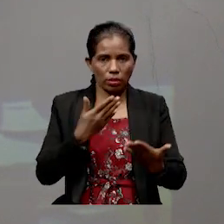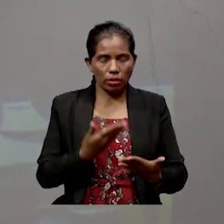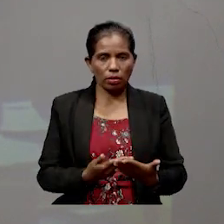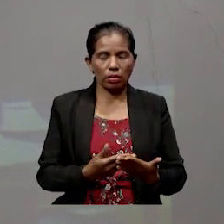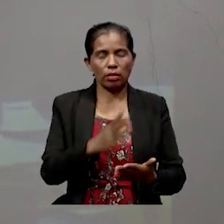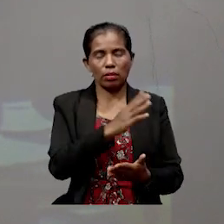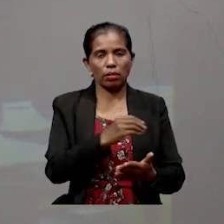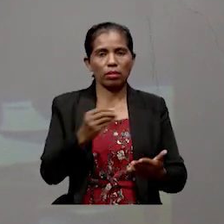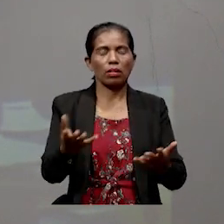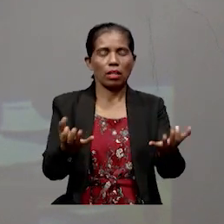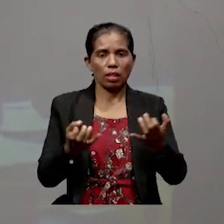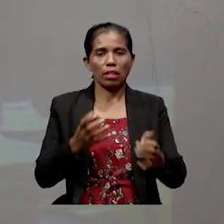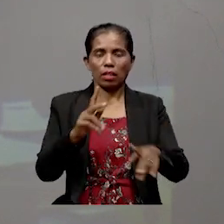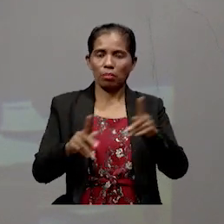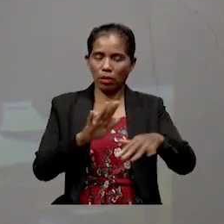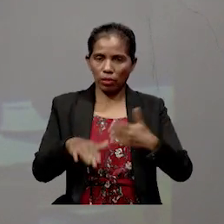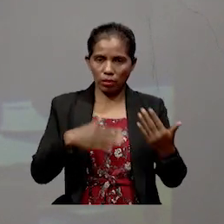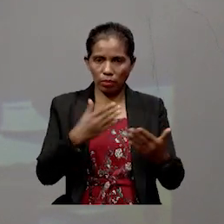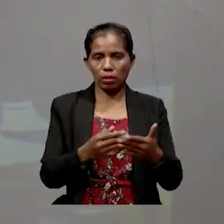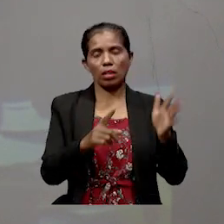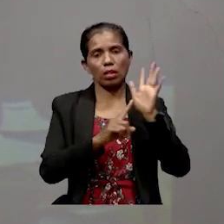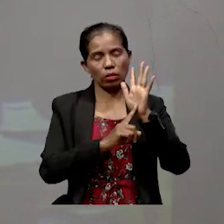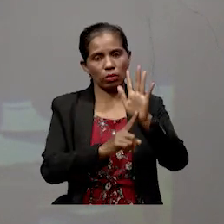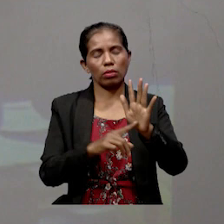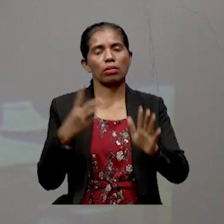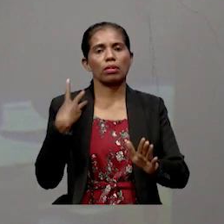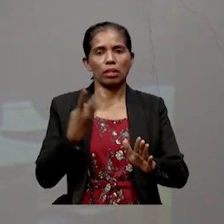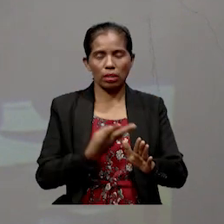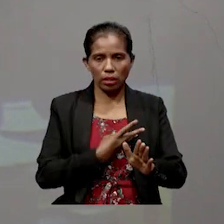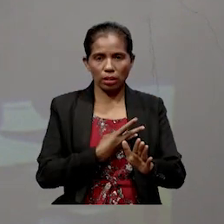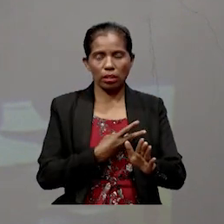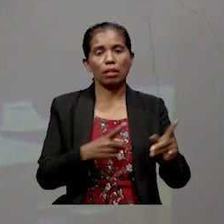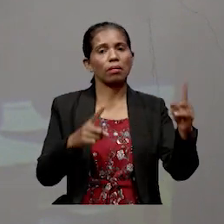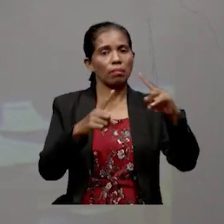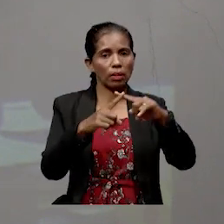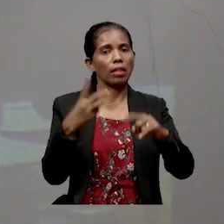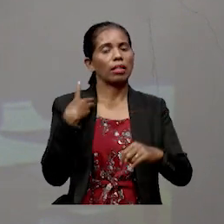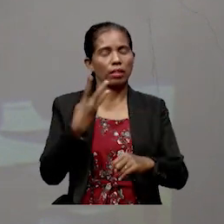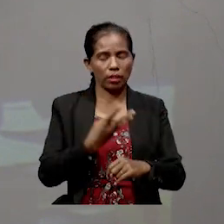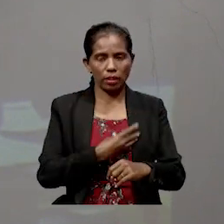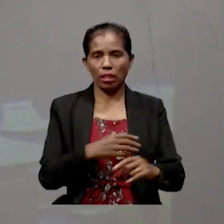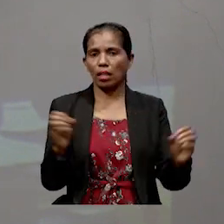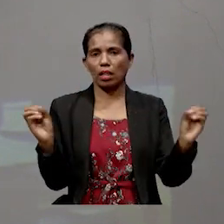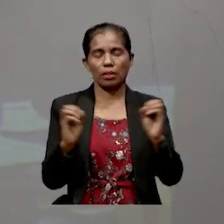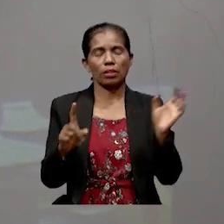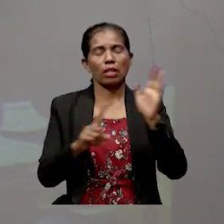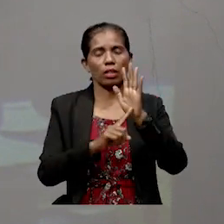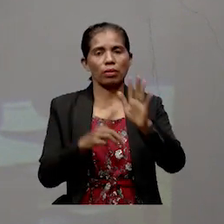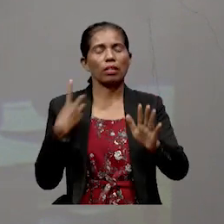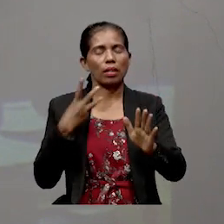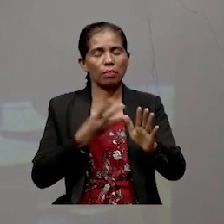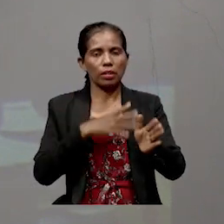ba interesse povo idene, nebe ha tudo ita, ba ita, los ha tudo dit ba ame ser kik